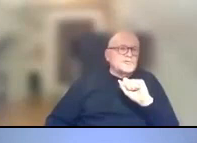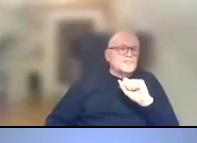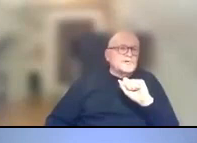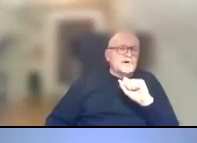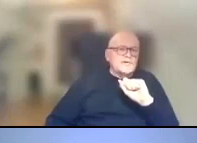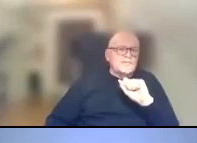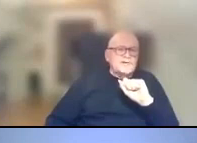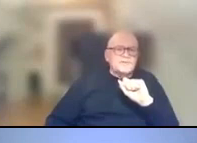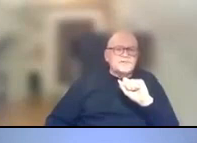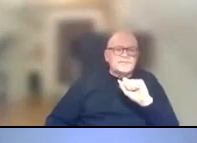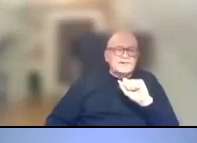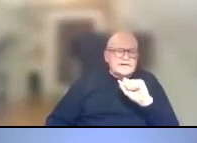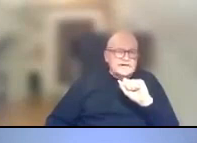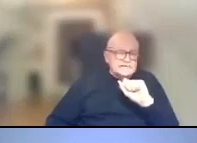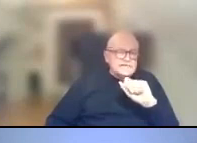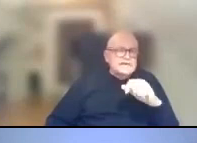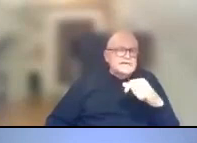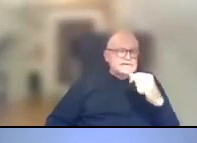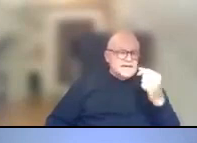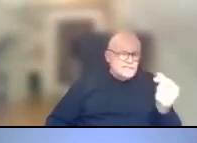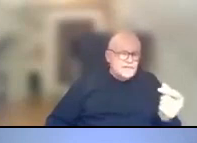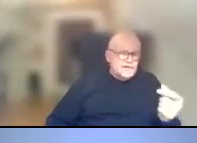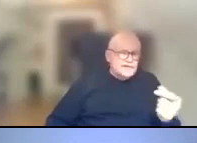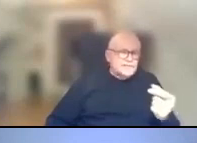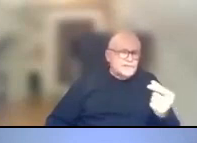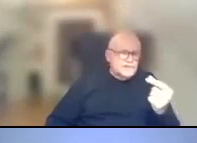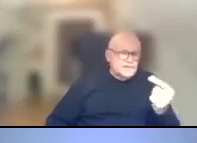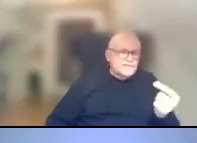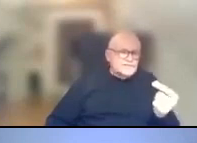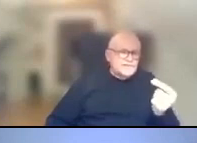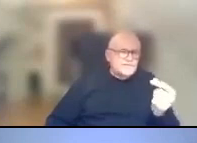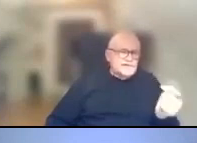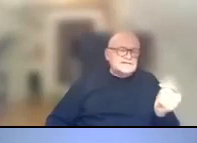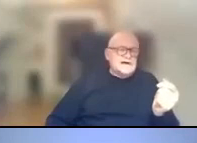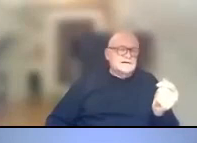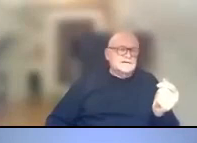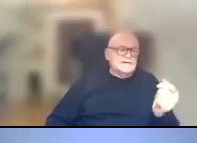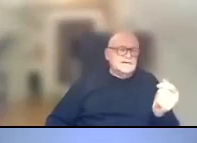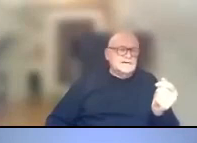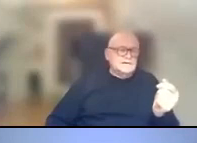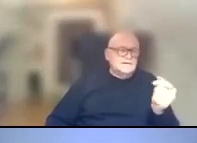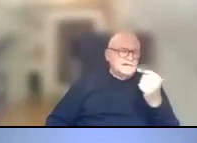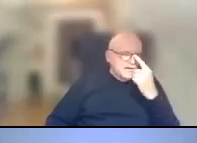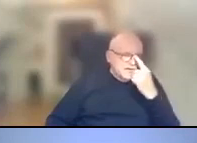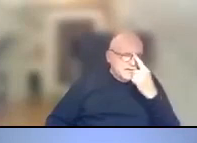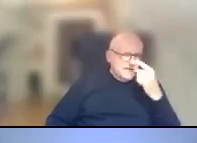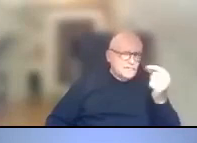Abwehrhaltung gegenüber dem aufkommenden Verdacht. Diese Abwehrhaltung gibt es in fast allen